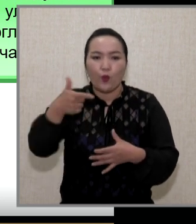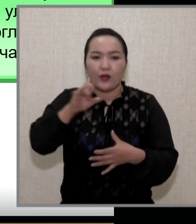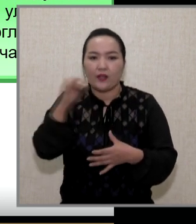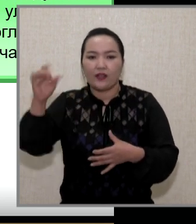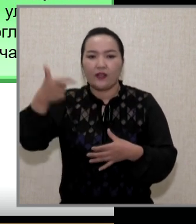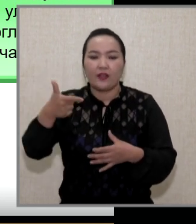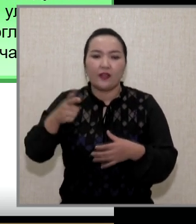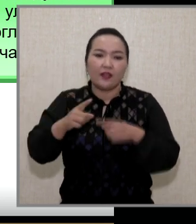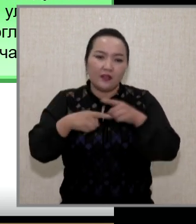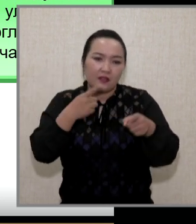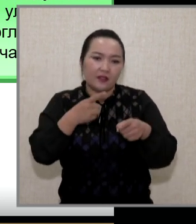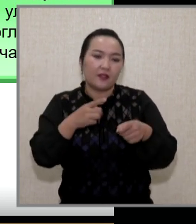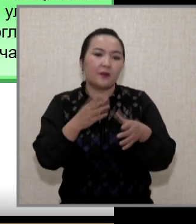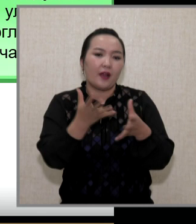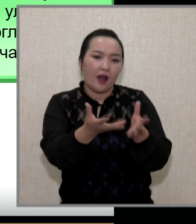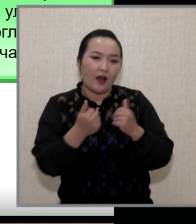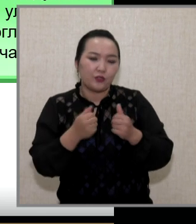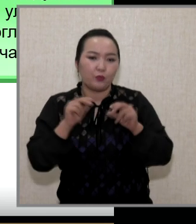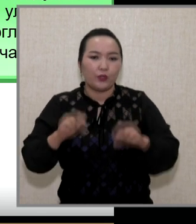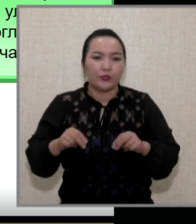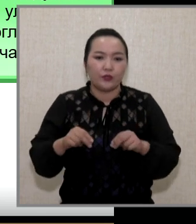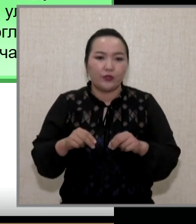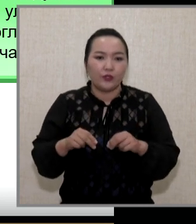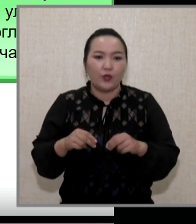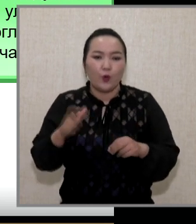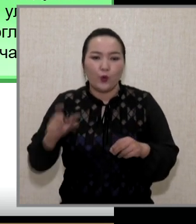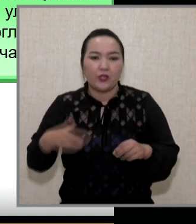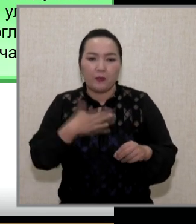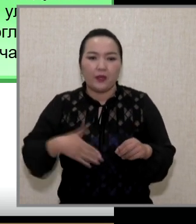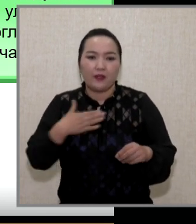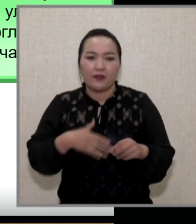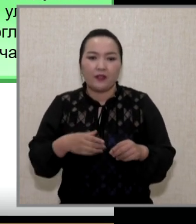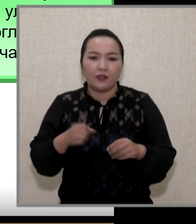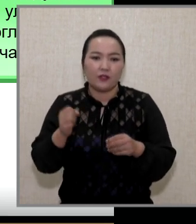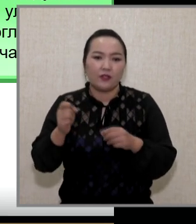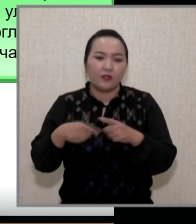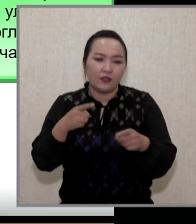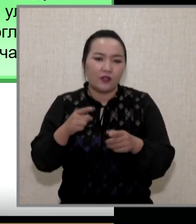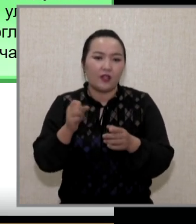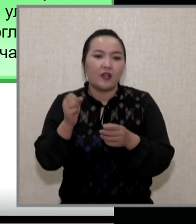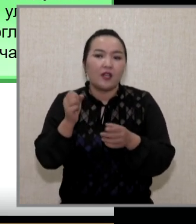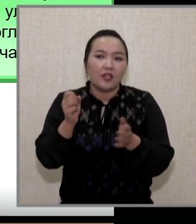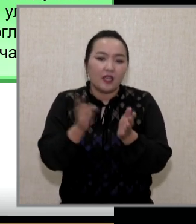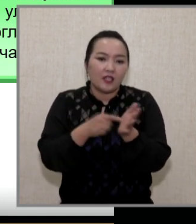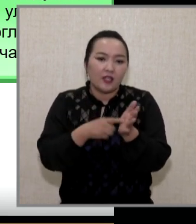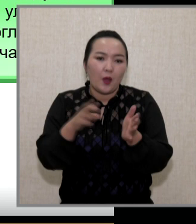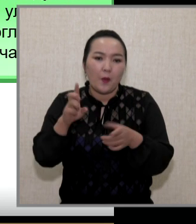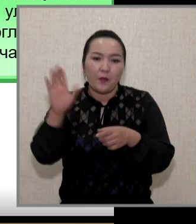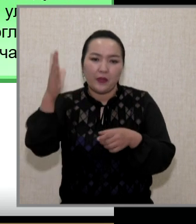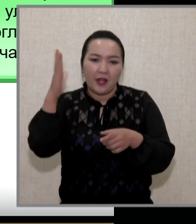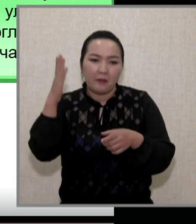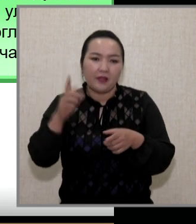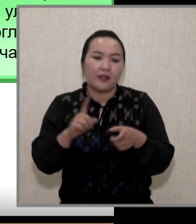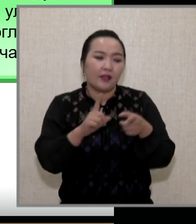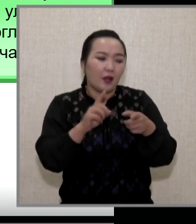махнаас уургийг их хэмжээтэйгээр авч болно. За тэгвэл энэ уургийн нэгдэл нь хүний биед бол яг үхэхэр хамгийн бас үр дүнтэй юм уурга байдаг бахан